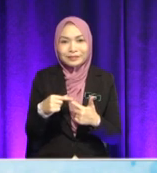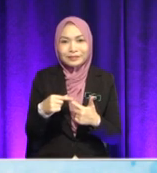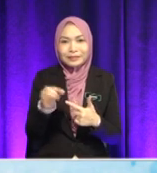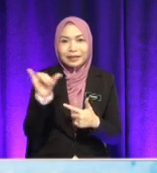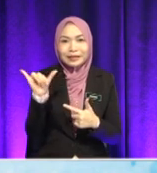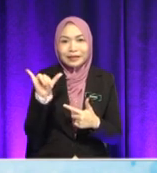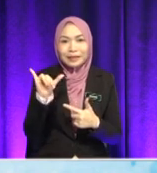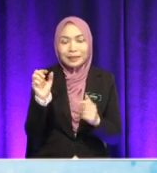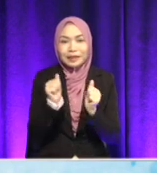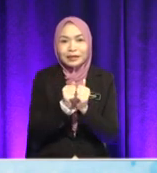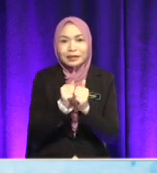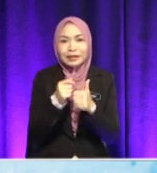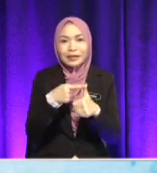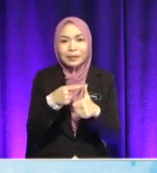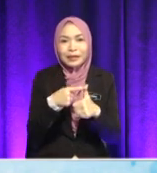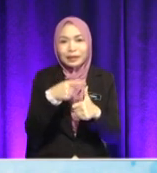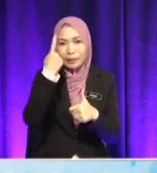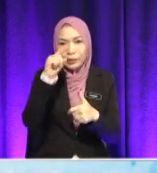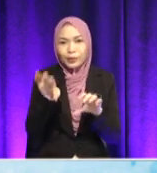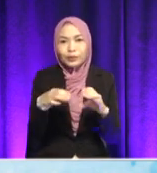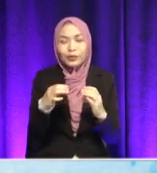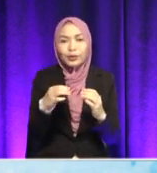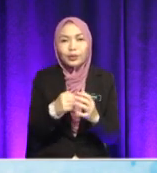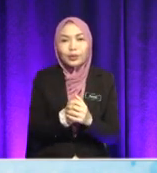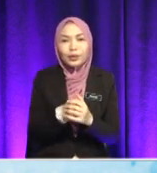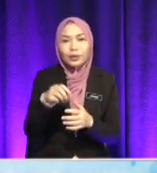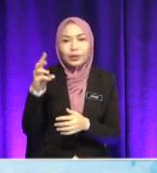pertama untuk membuat Pandawa yang sebenarnya